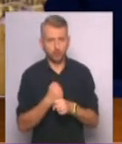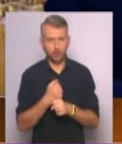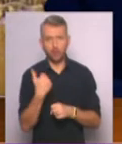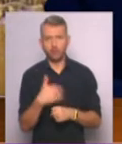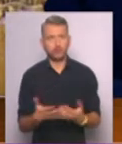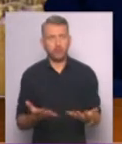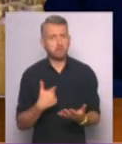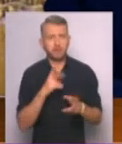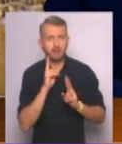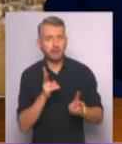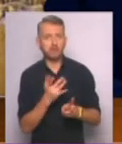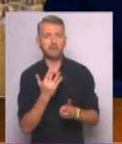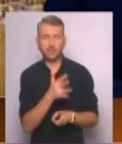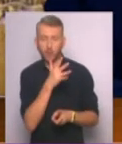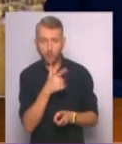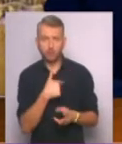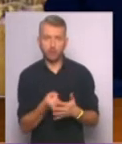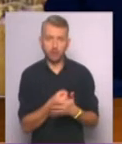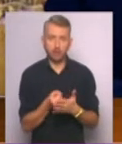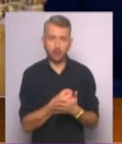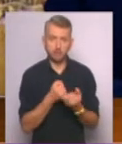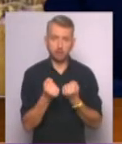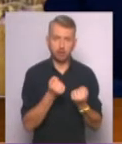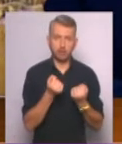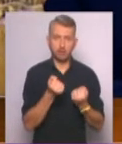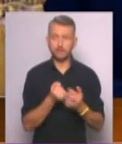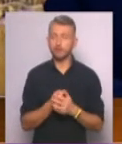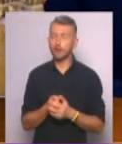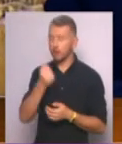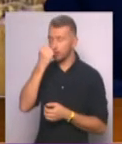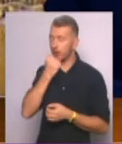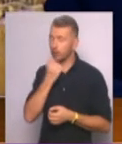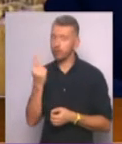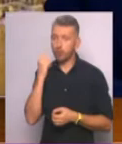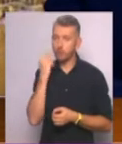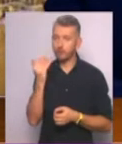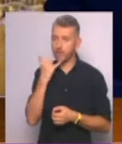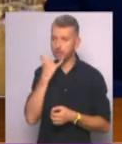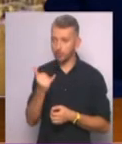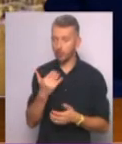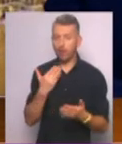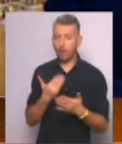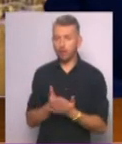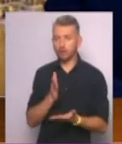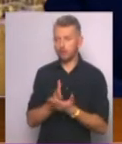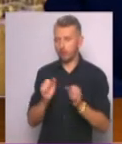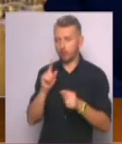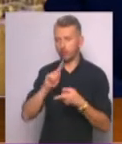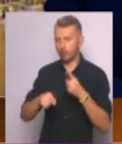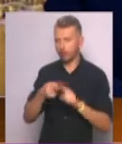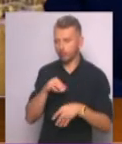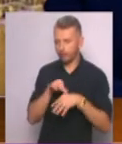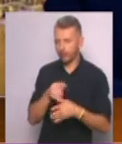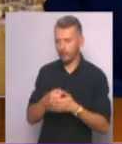вже не знаємо, скільки років ми боремося. Дуже дякуємо, дякуємо. Почули ваш дзвінок. От якраз є нагода логічно довести до